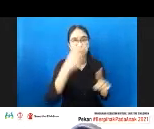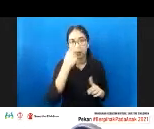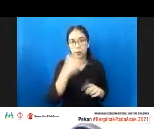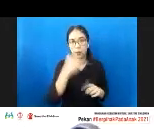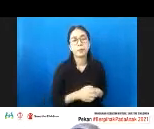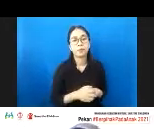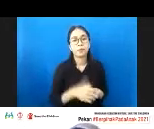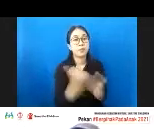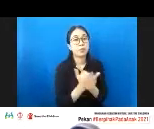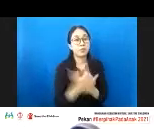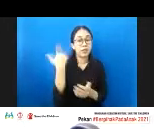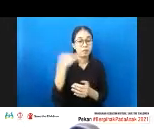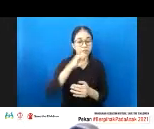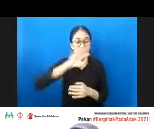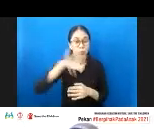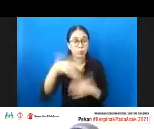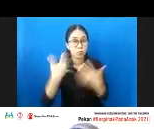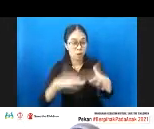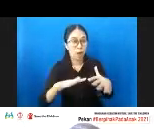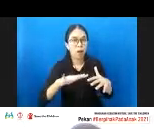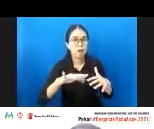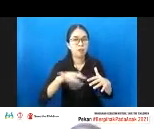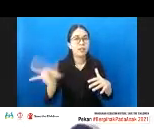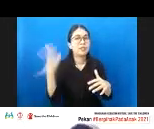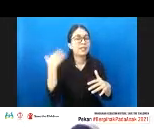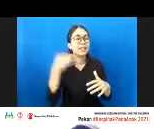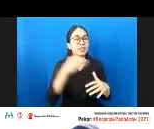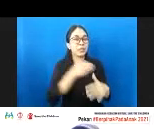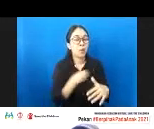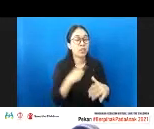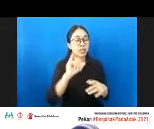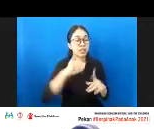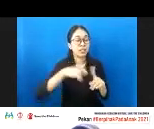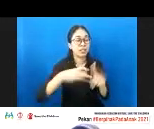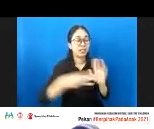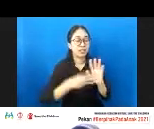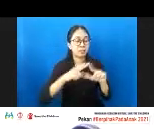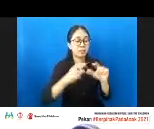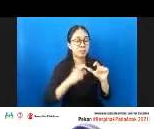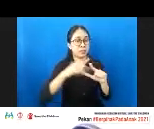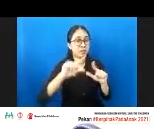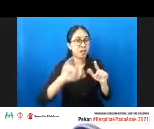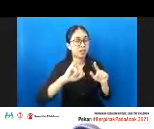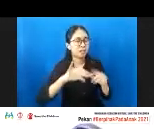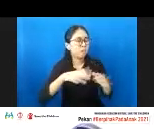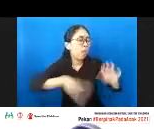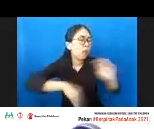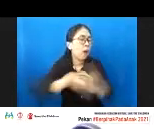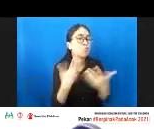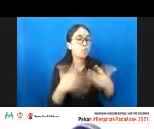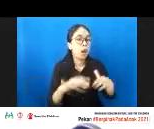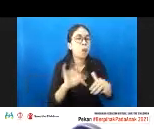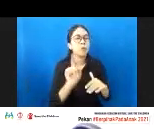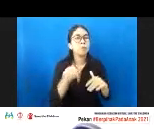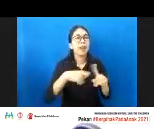Sebetulnya tadi sudah disampaikan, sudah lengkap oleh Dr. Rikmasari bahwa mengapa melakukan Kalakarya, karena